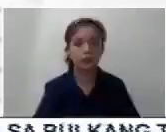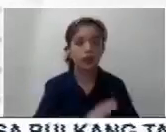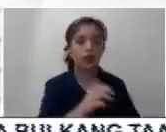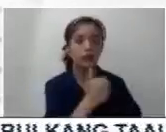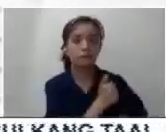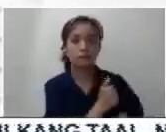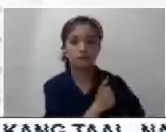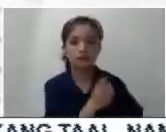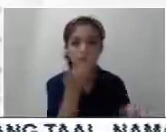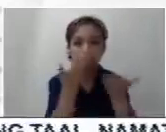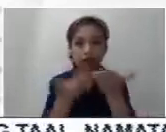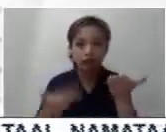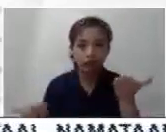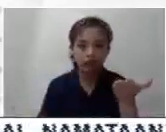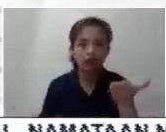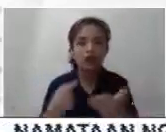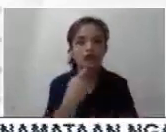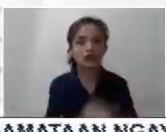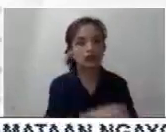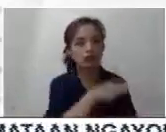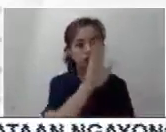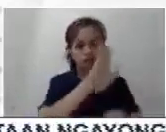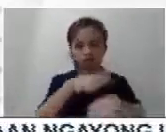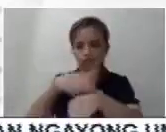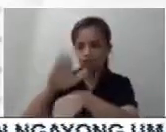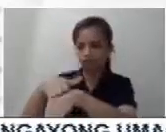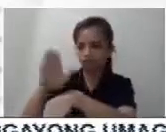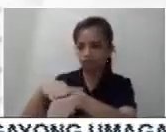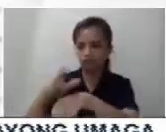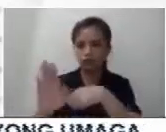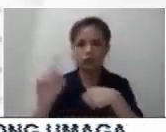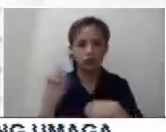at 32 ang nailikas sa Zamboanga.